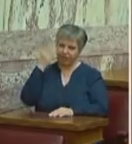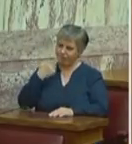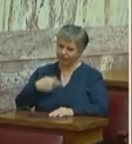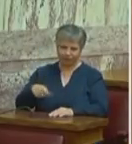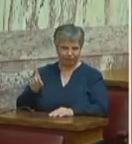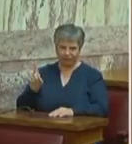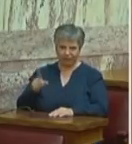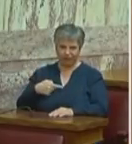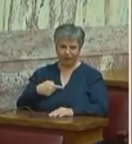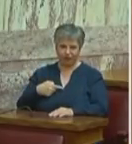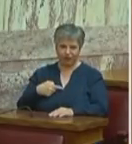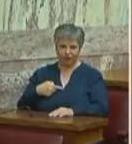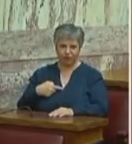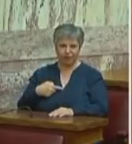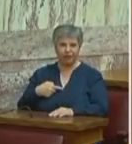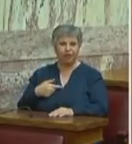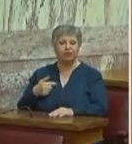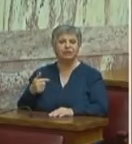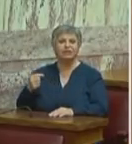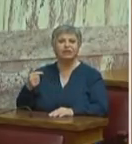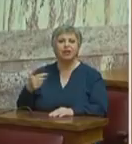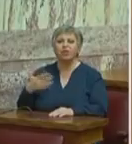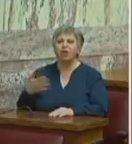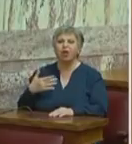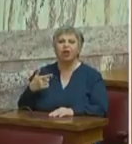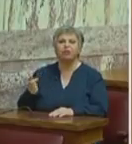Λιδωρούνε χωρίς κανέναν απολύτως δισταγμό